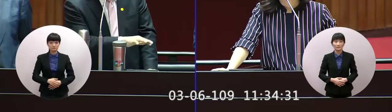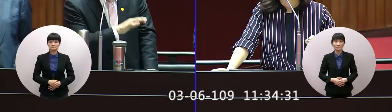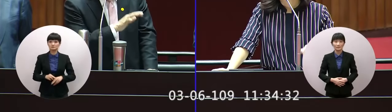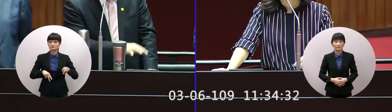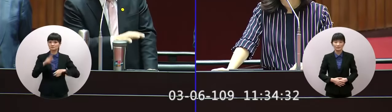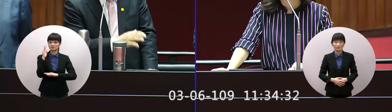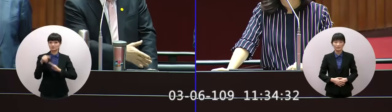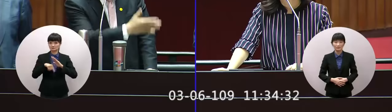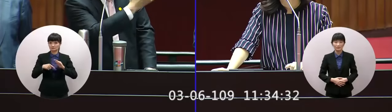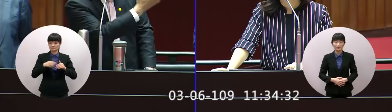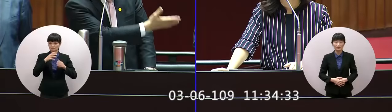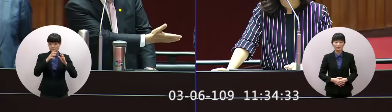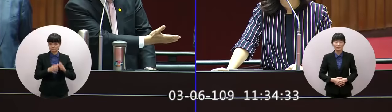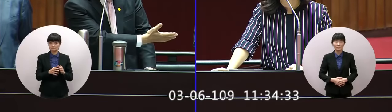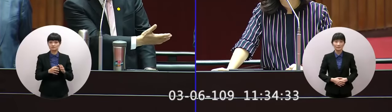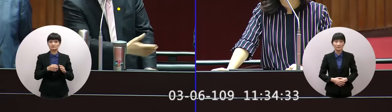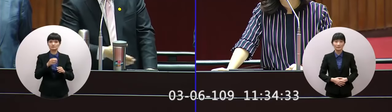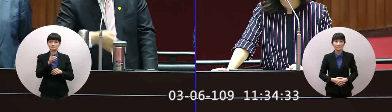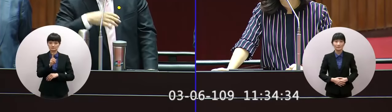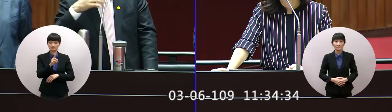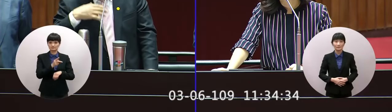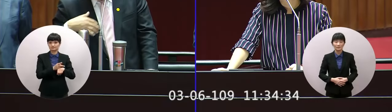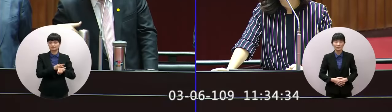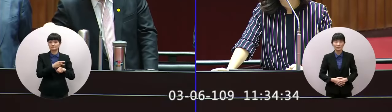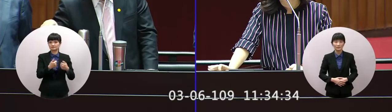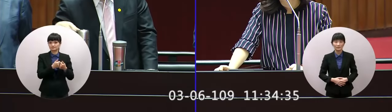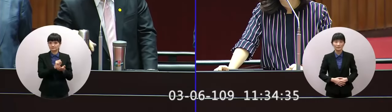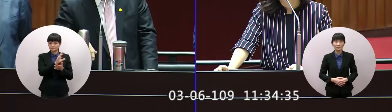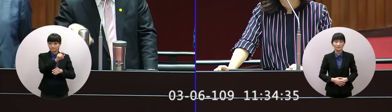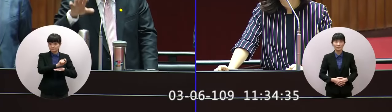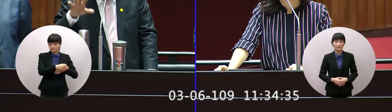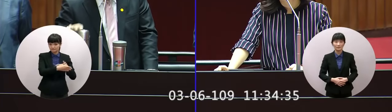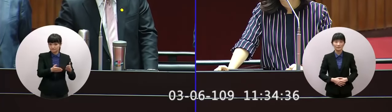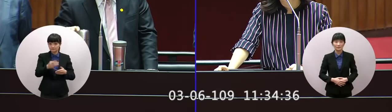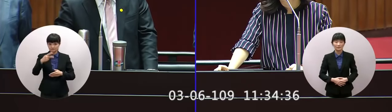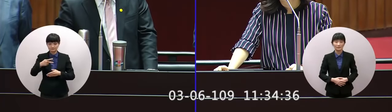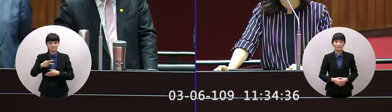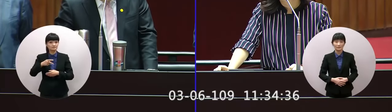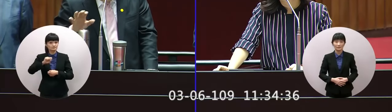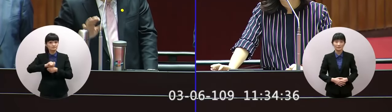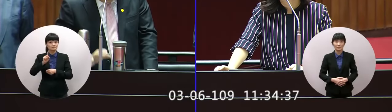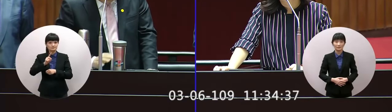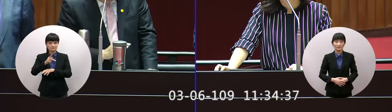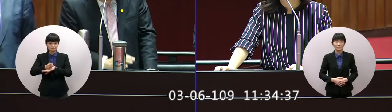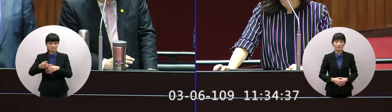政院有科技汇报办公室，我们有科技部相关部会的